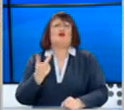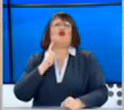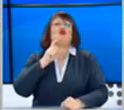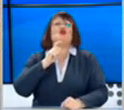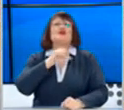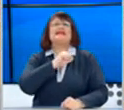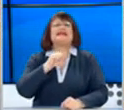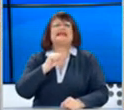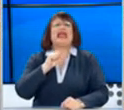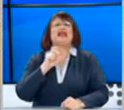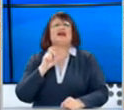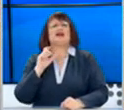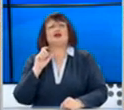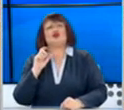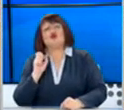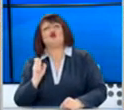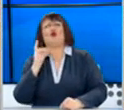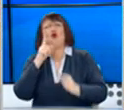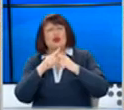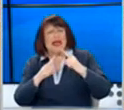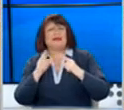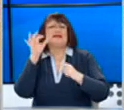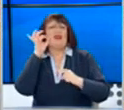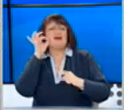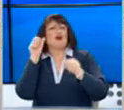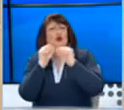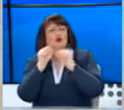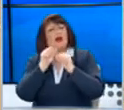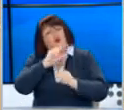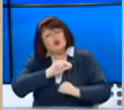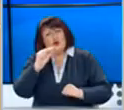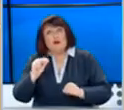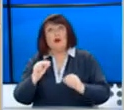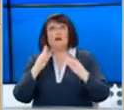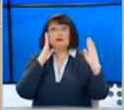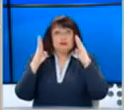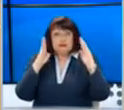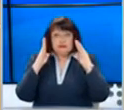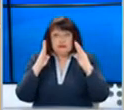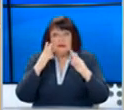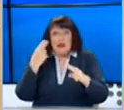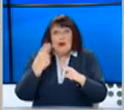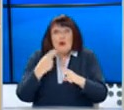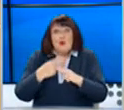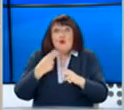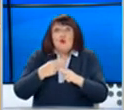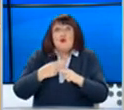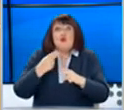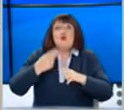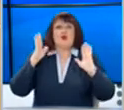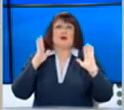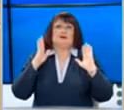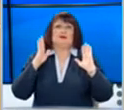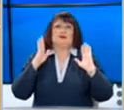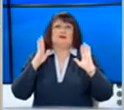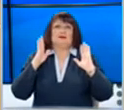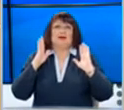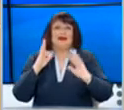στην Θεσσαλονίκη, για το Χορτιάτι, πρέπει να προστατεύουν το σκόριο θαλμού, διότι τελικά προστατεύουν και διαμορφώνουν το